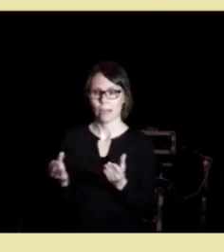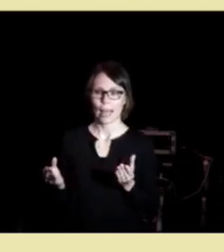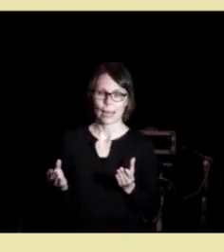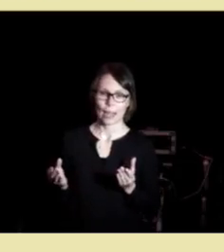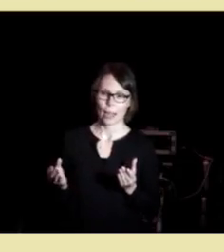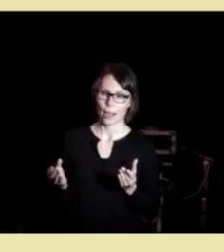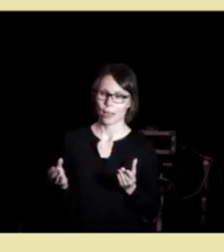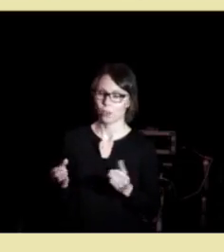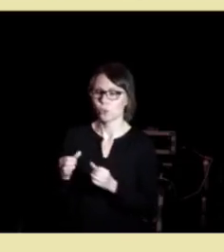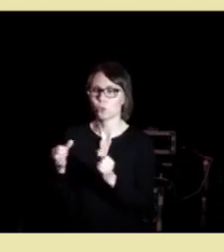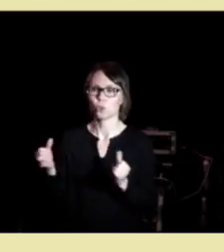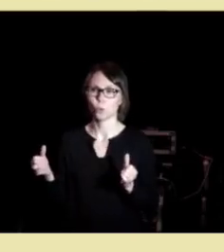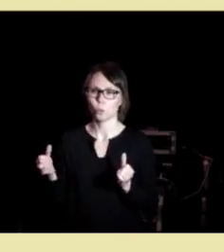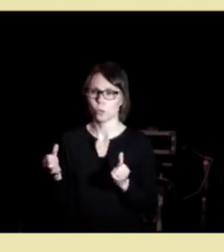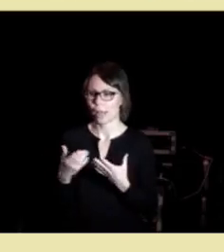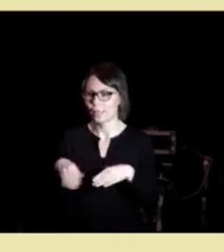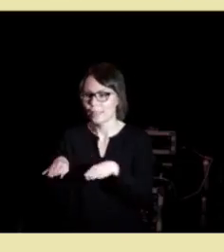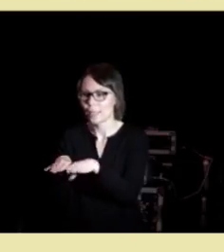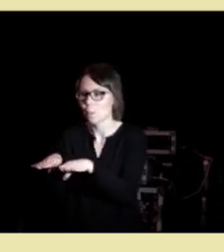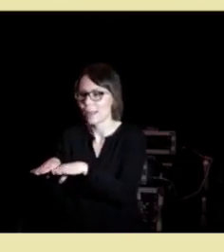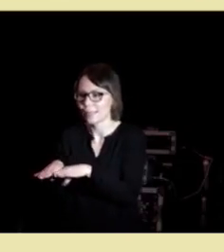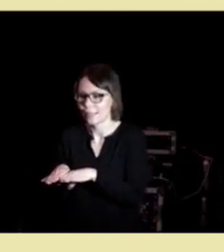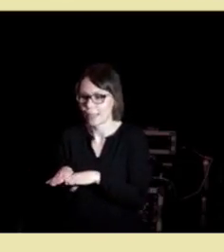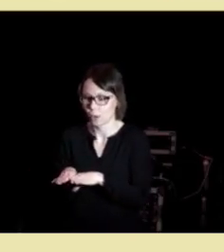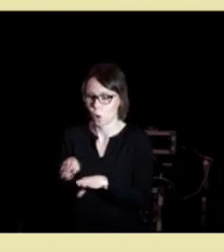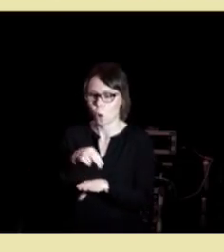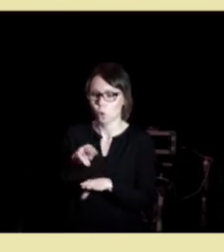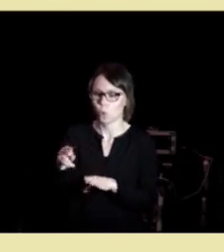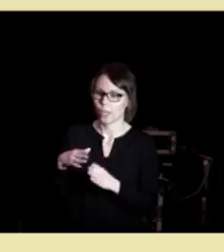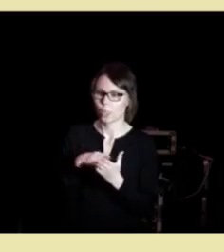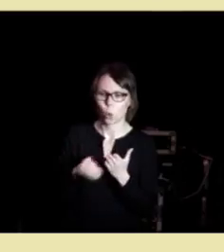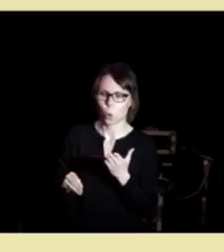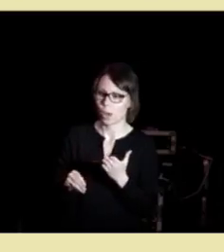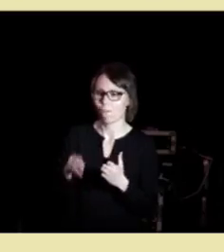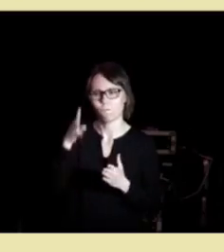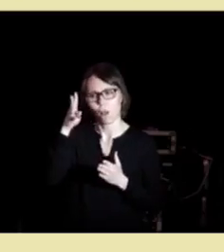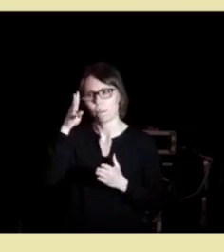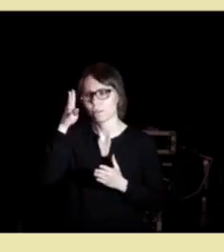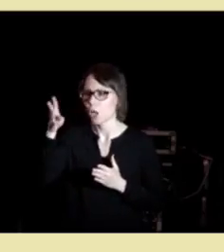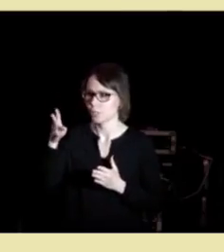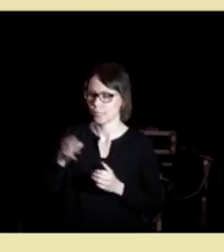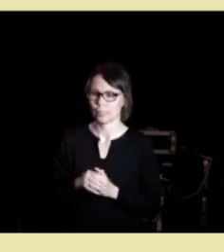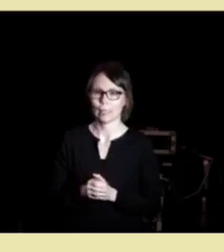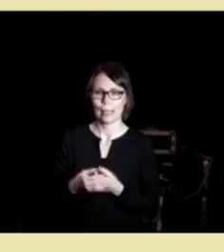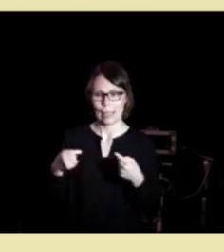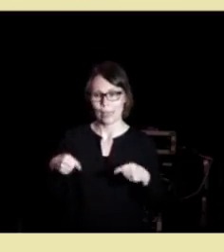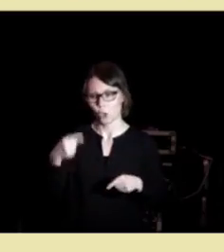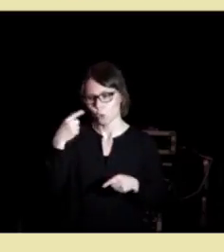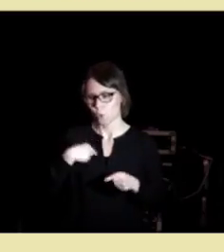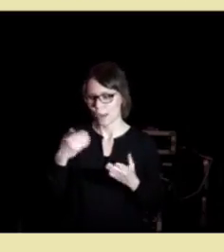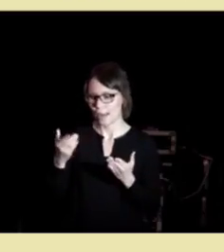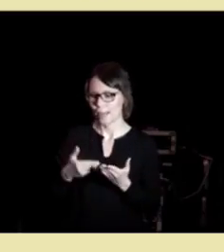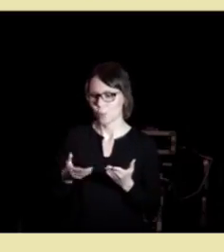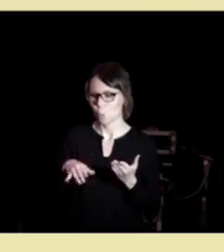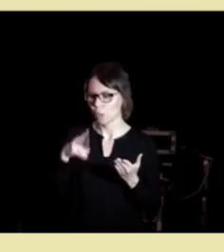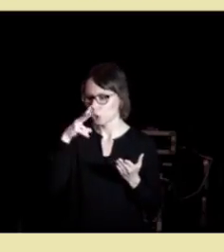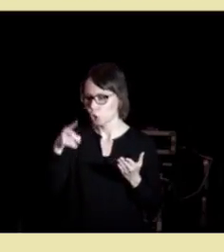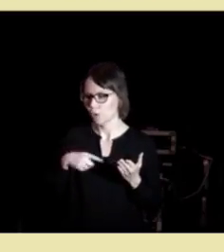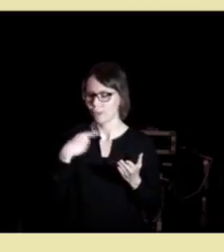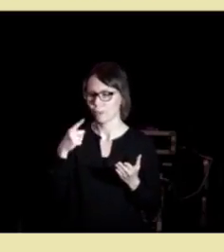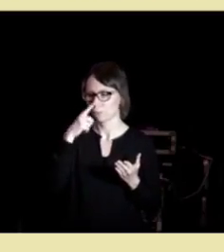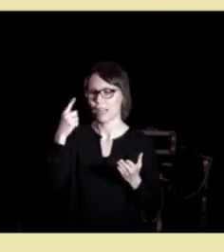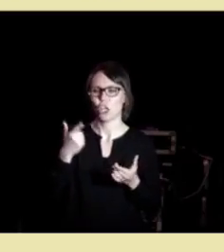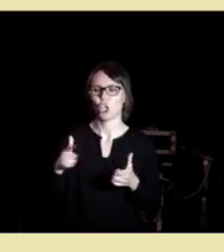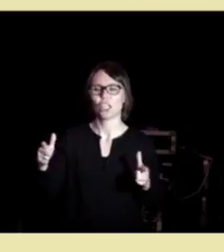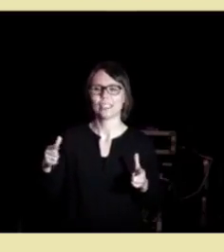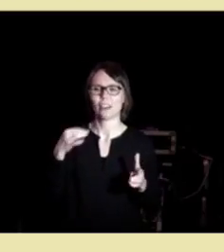sånne store sammenligninger som, hvor Norge skårer fantastisk. I dag så tror jeg leste om en ny hvor vi var det